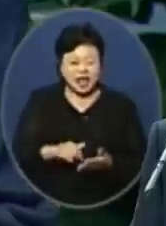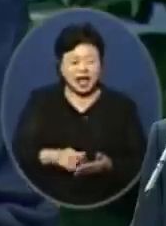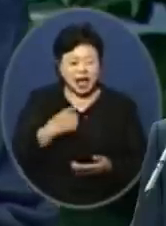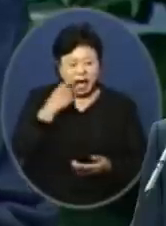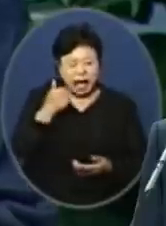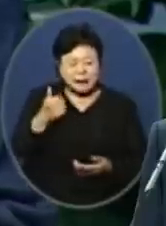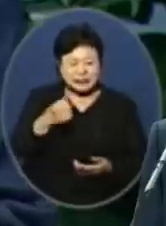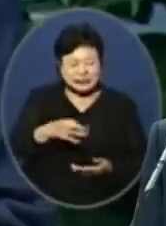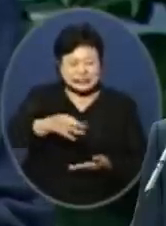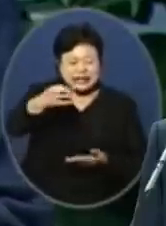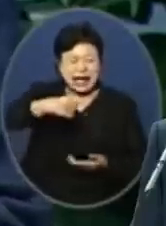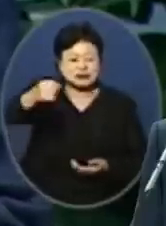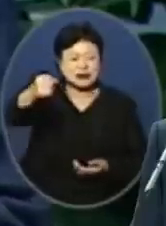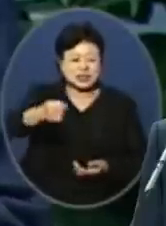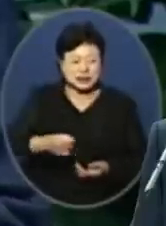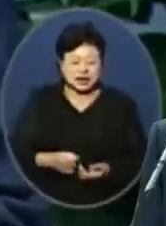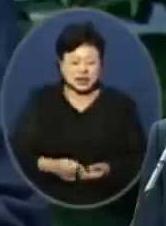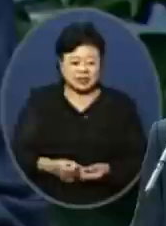재산을 가져와서